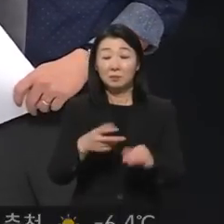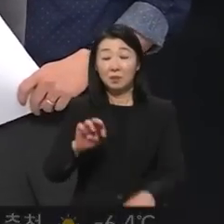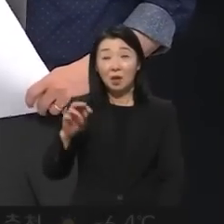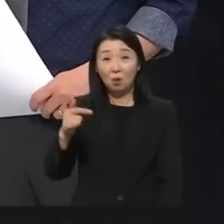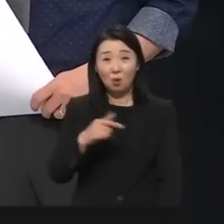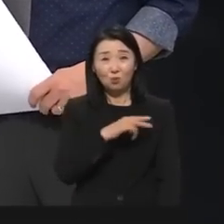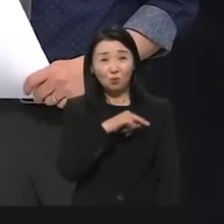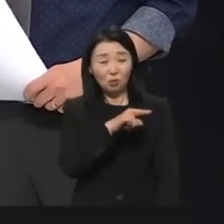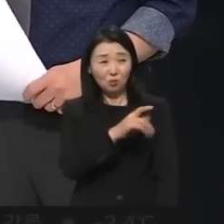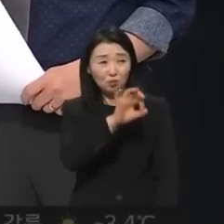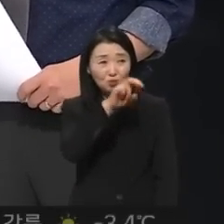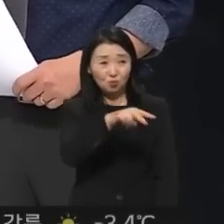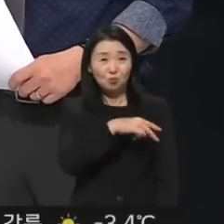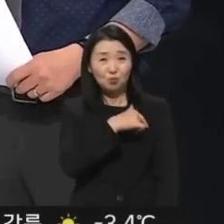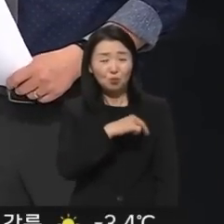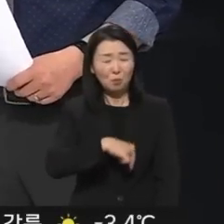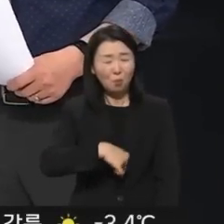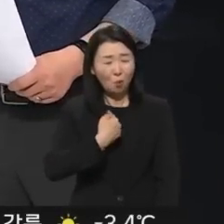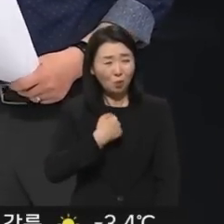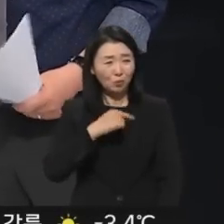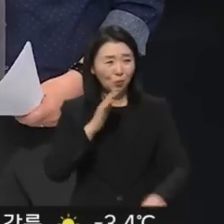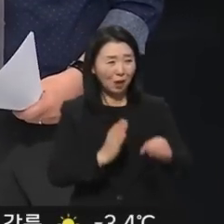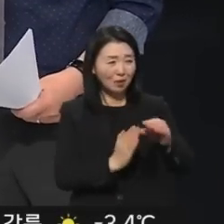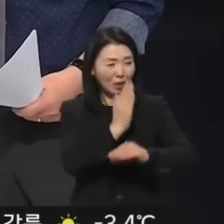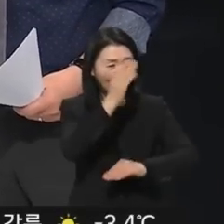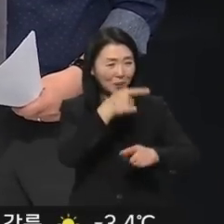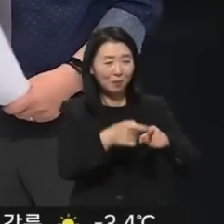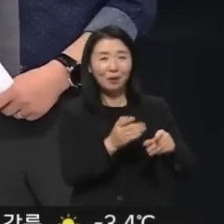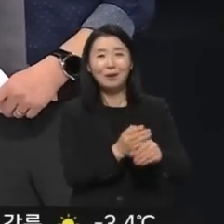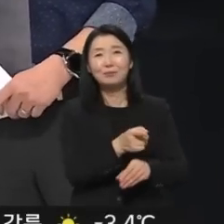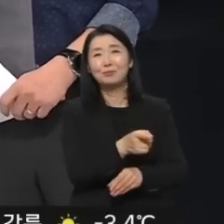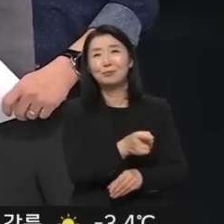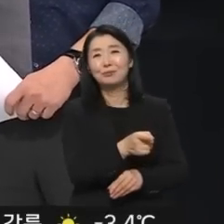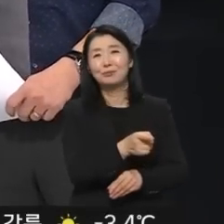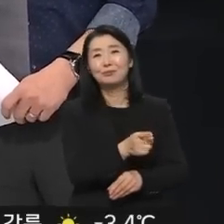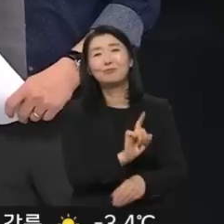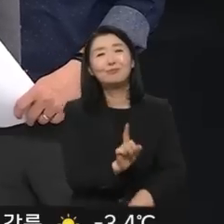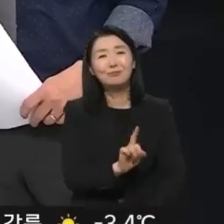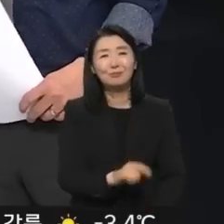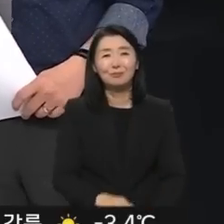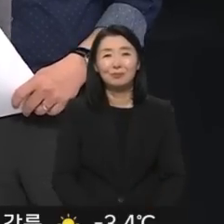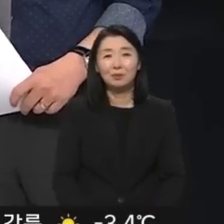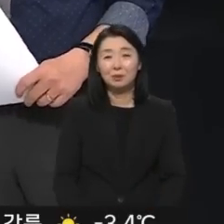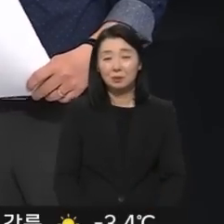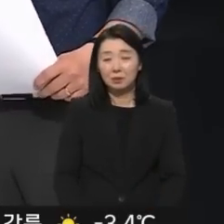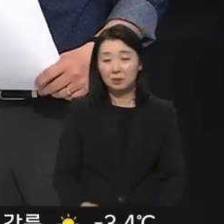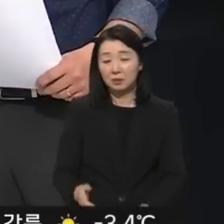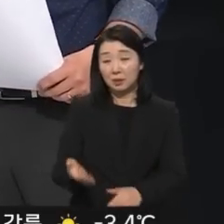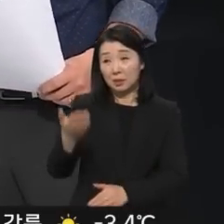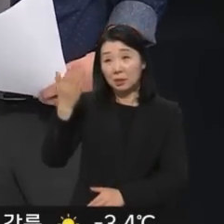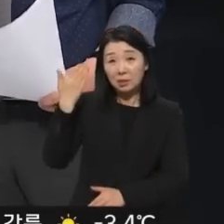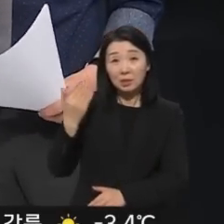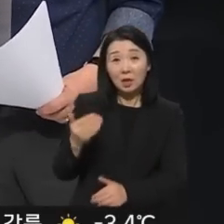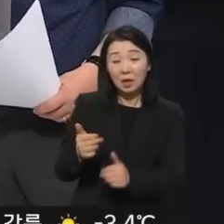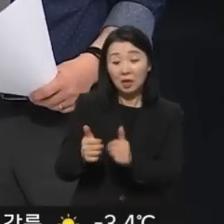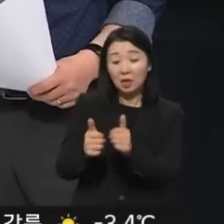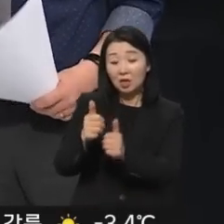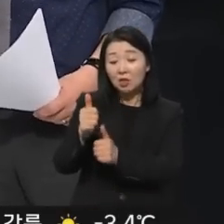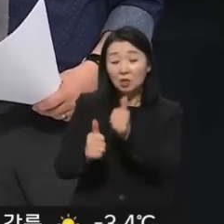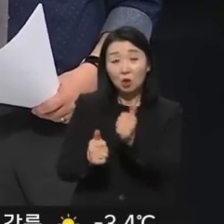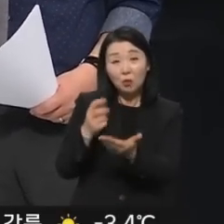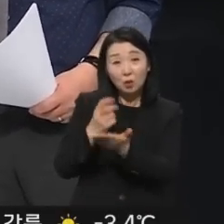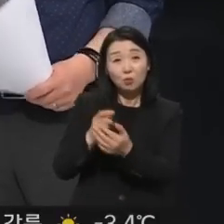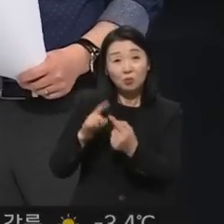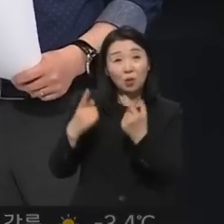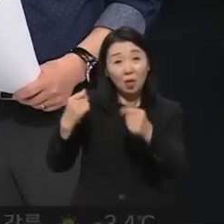유 전 의원이 스스로를 과대평가하고 있다 이렇게 지적을 했는데요. 지난 전대룰을 그대로 적용하더라도 유